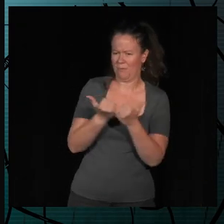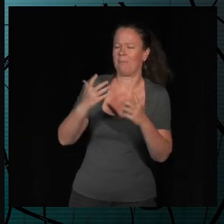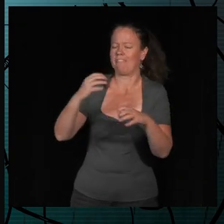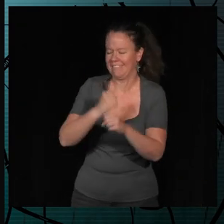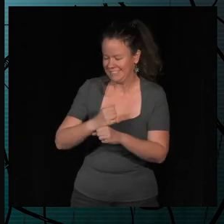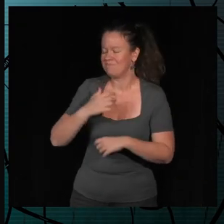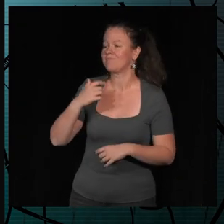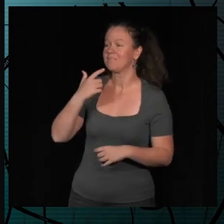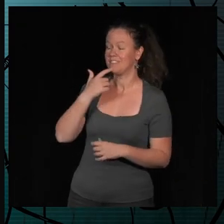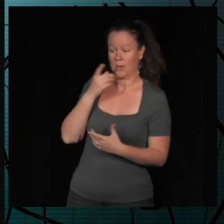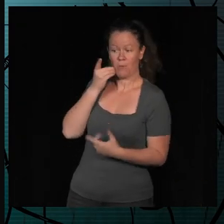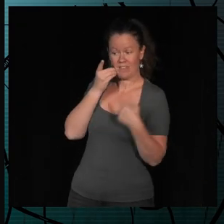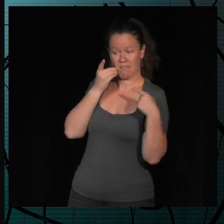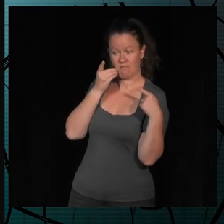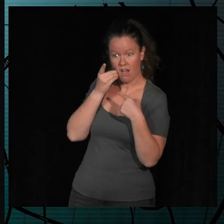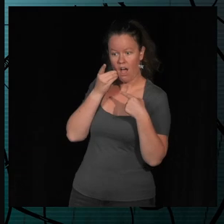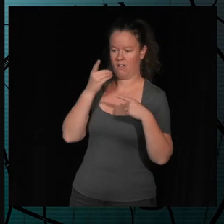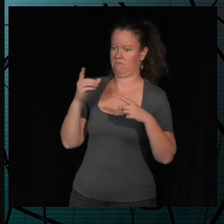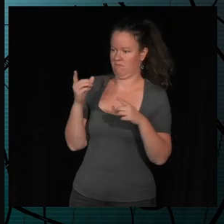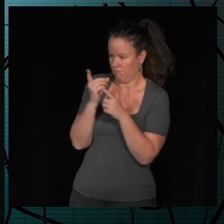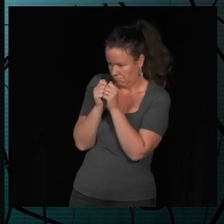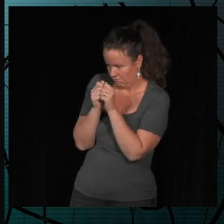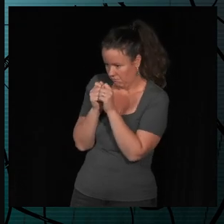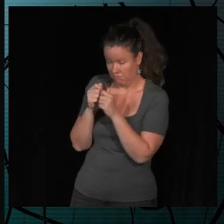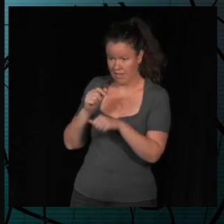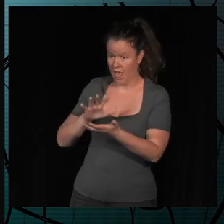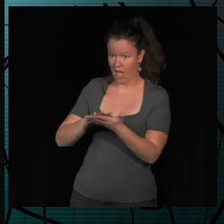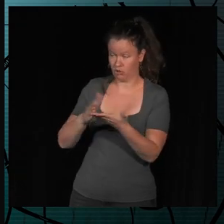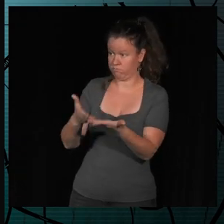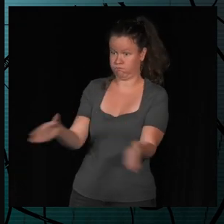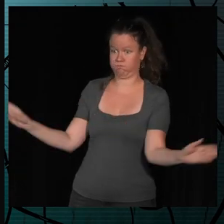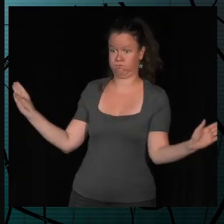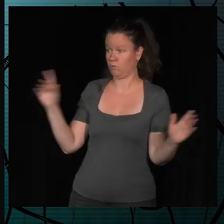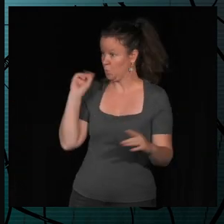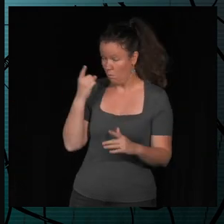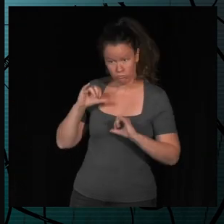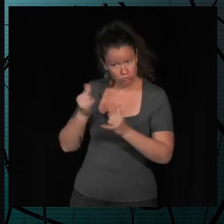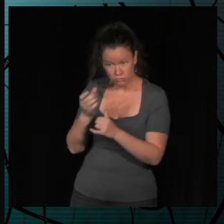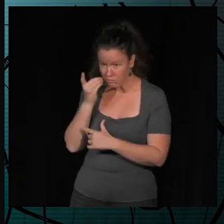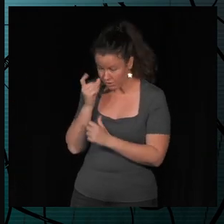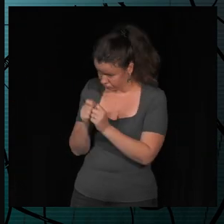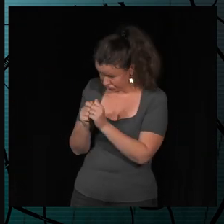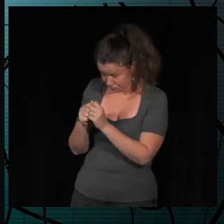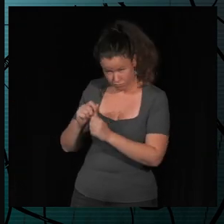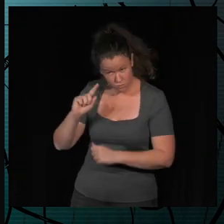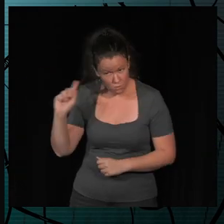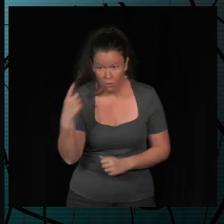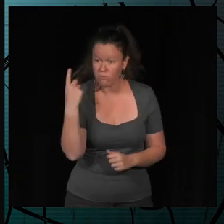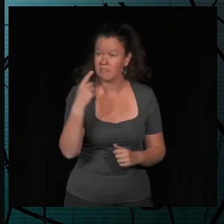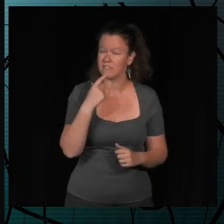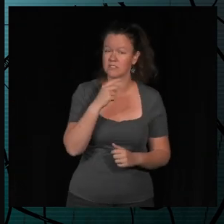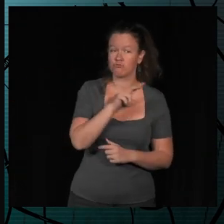joueurs très très différents et c'est ce qui fait aussi qu'on a une moyenne d'âge extrêmement élevée 38 39 ans sur les les chiffres de